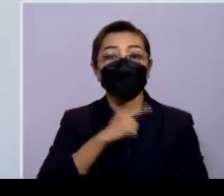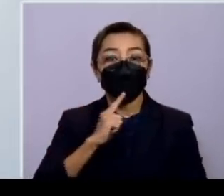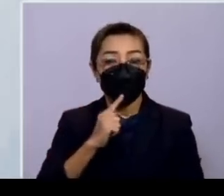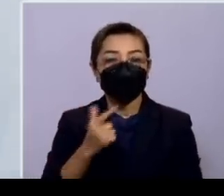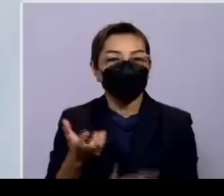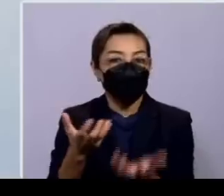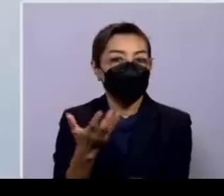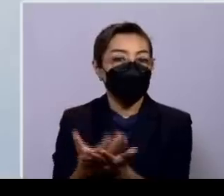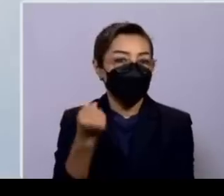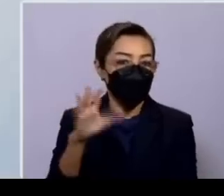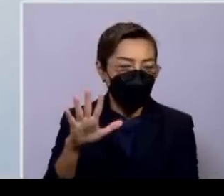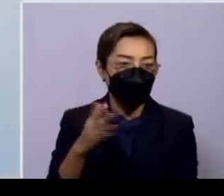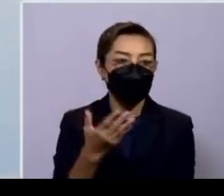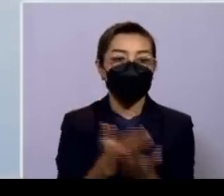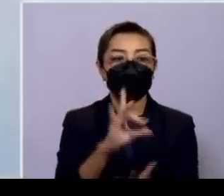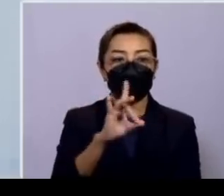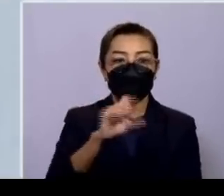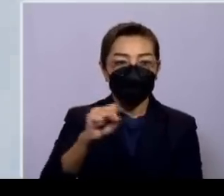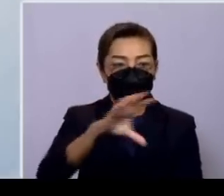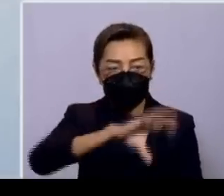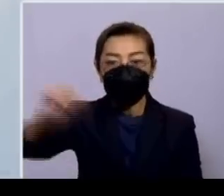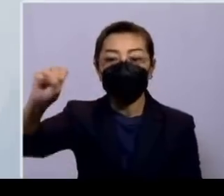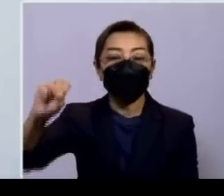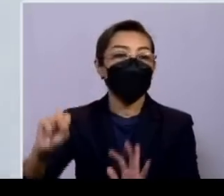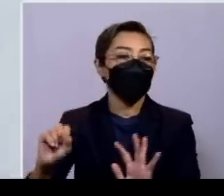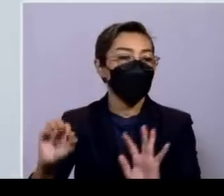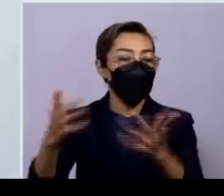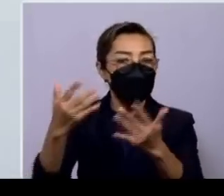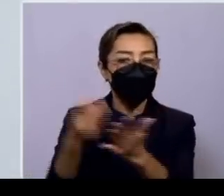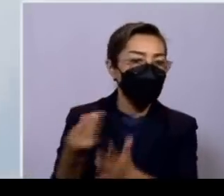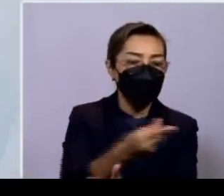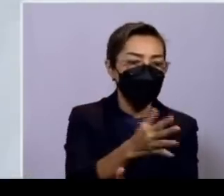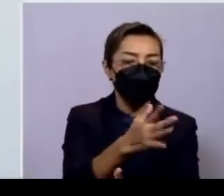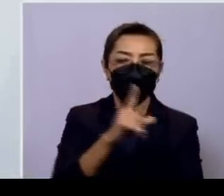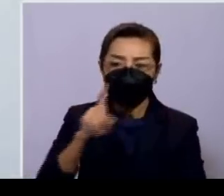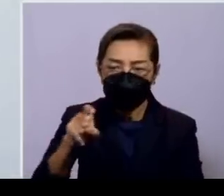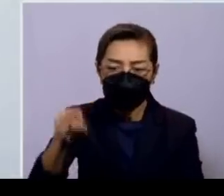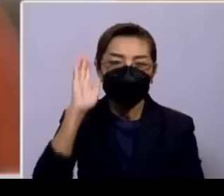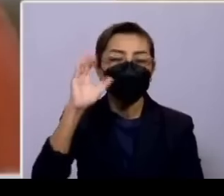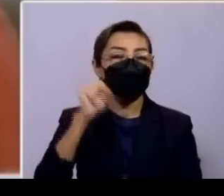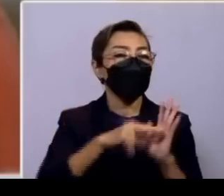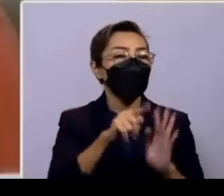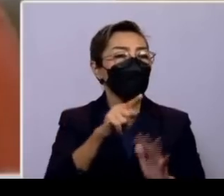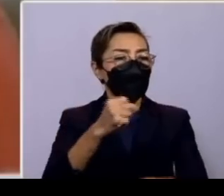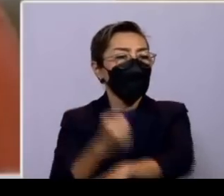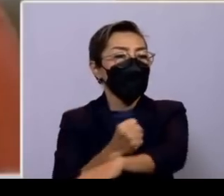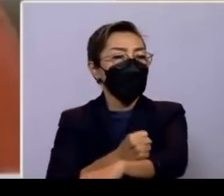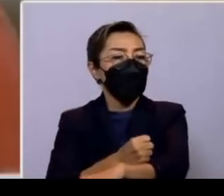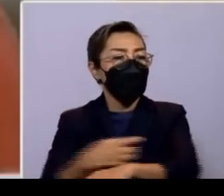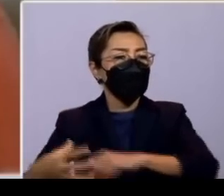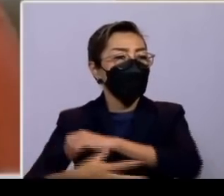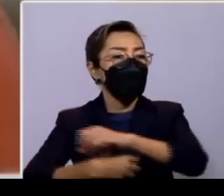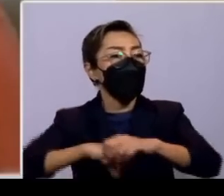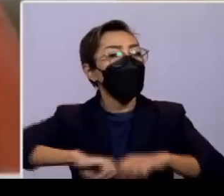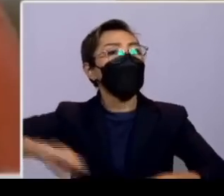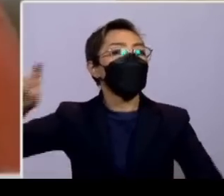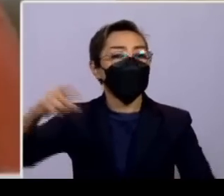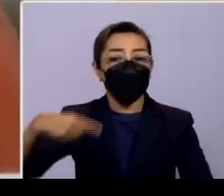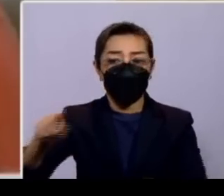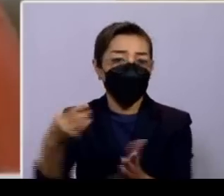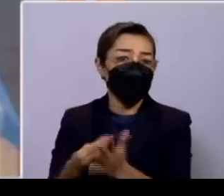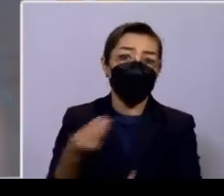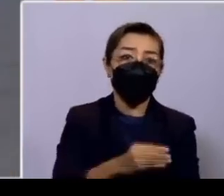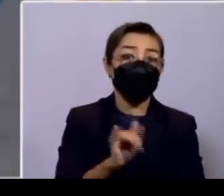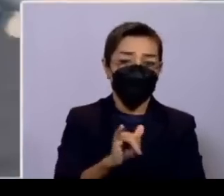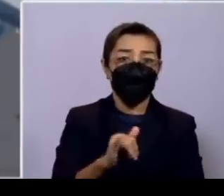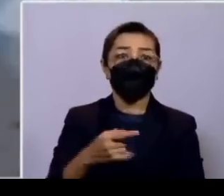ไปเพราะว่าในสันติอ้างว่าคนงานขโมยไปแล้วหลังจากนั้นก็ยังไม่ได้มีการชดใช้คืนกันให้นี่ยัง